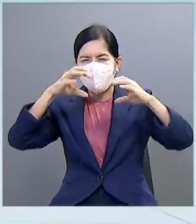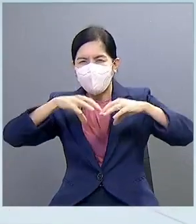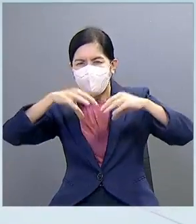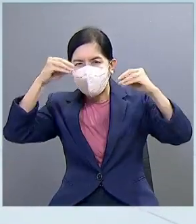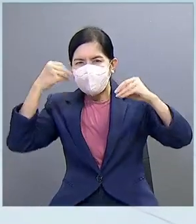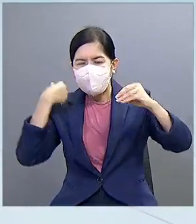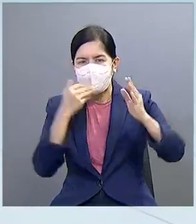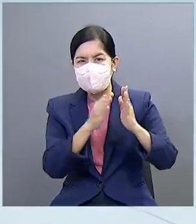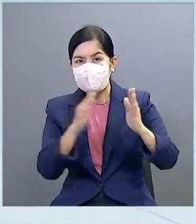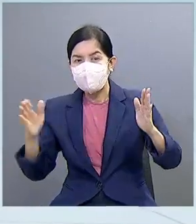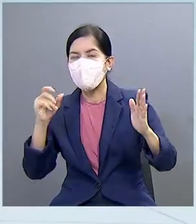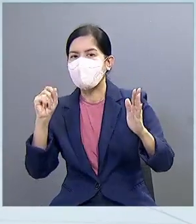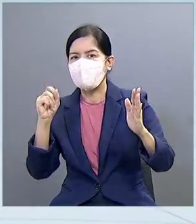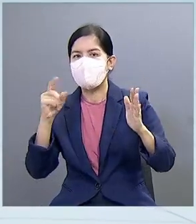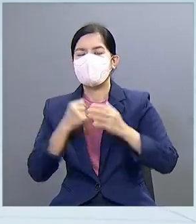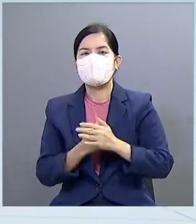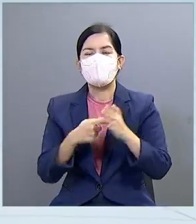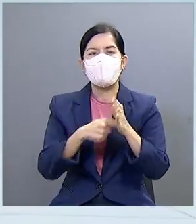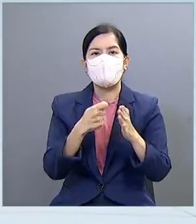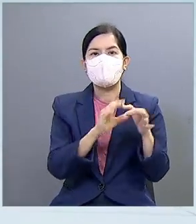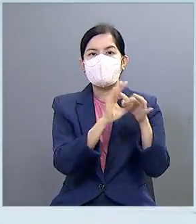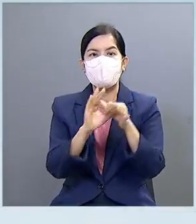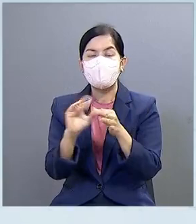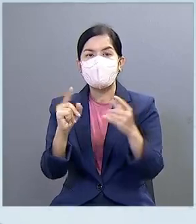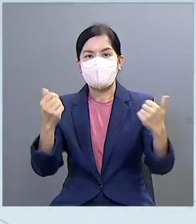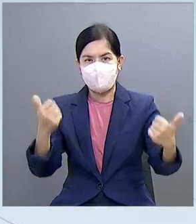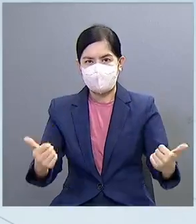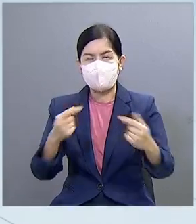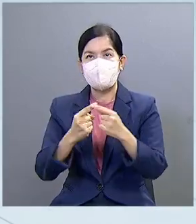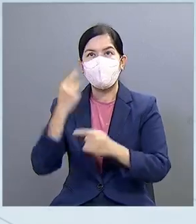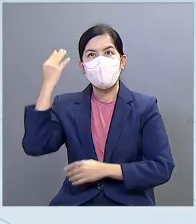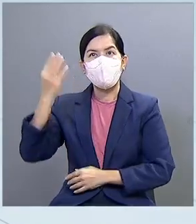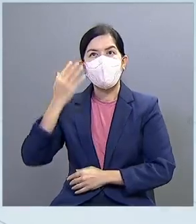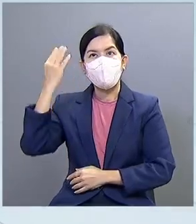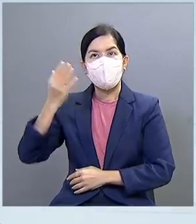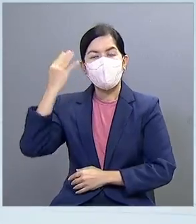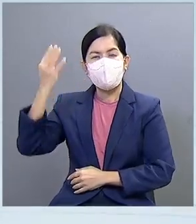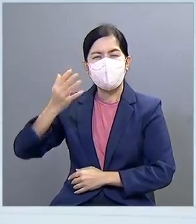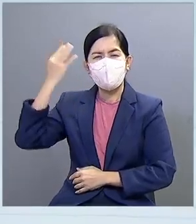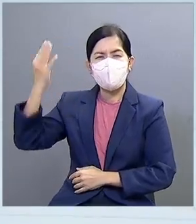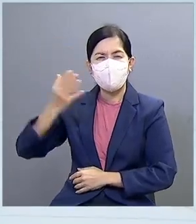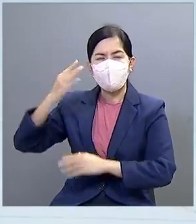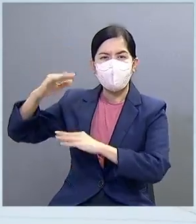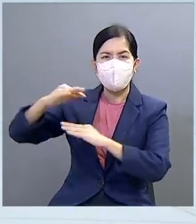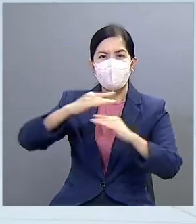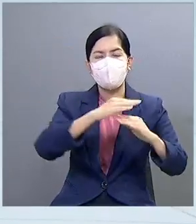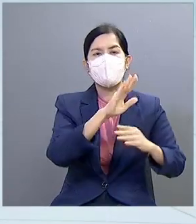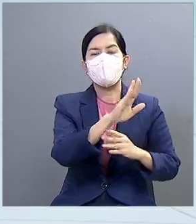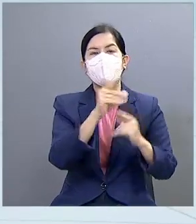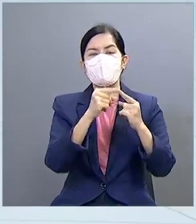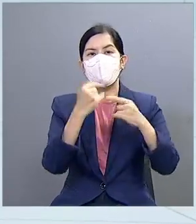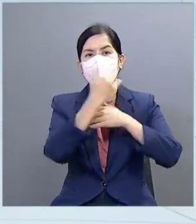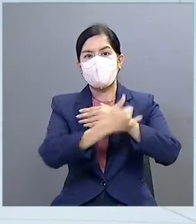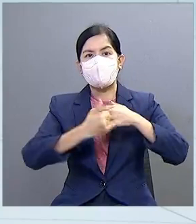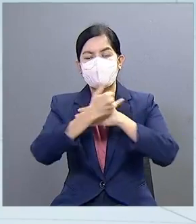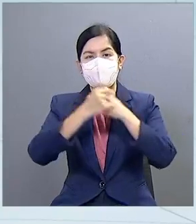ร์นี้ค่ะสาเหตุนั้นก็เป็นเพราะว่าวันนี้นะคะร่องมรสุมหรือว่าแนวของเมฆฝนนี้จะเคลื่อนตัวขึ้นไปพาดผ่านที่บริเวณประเทศเมียนมาลาวแล้วก็เวีย